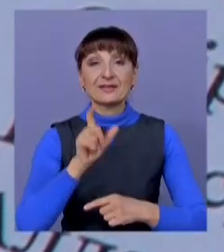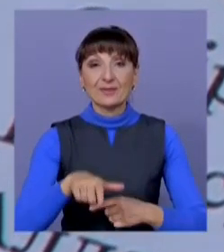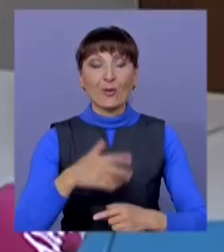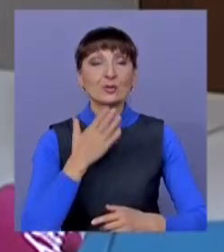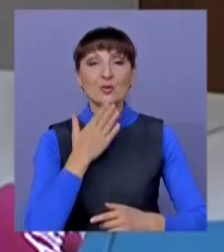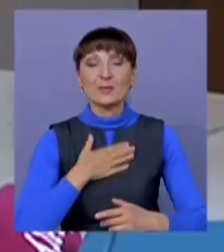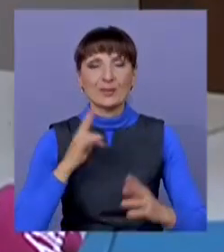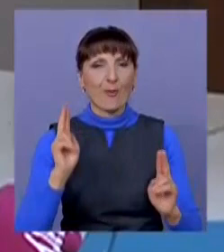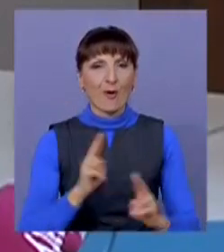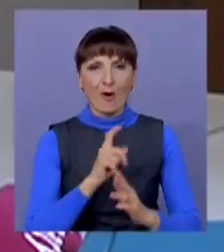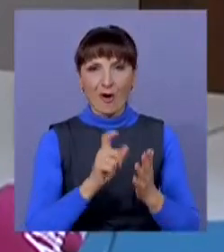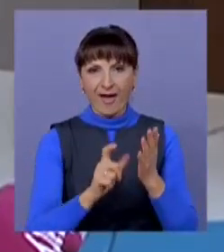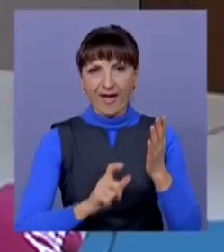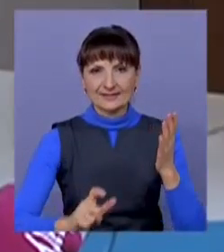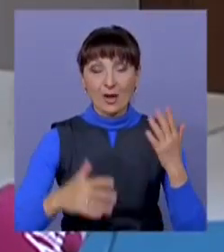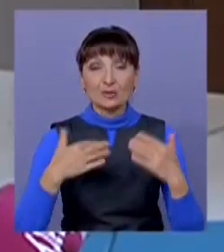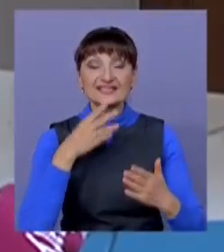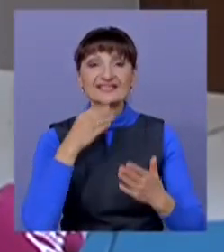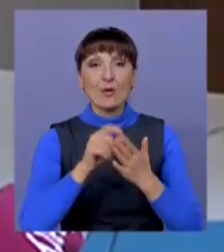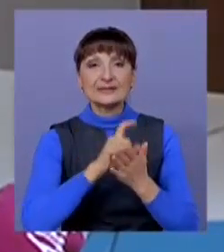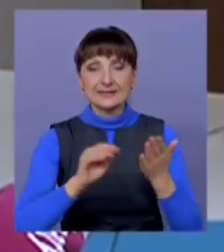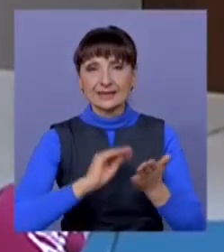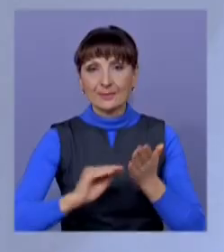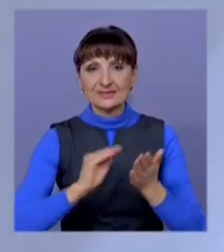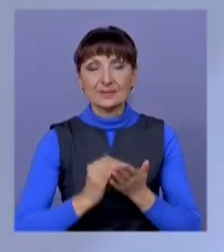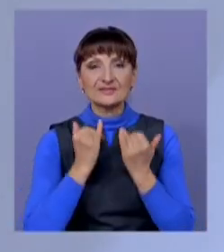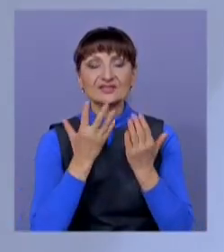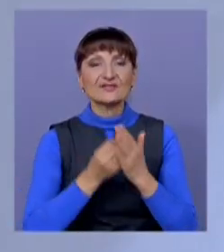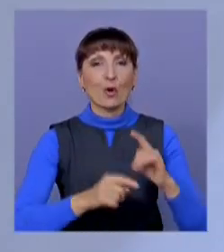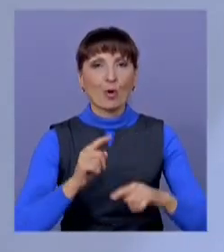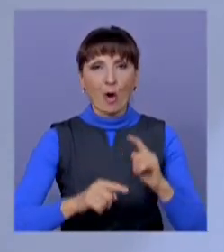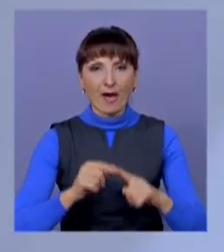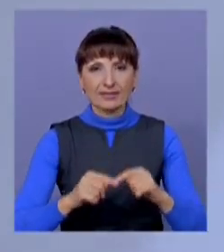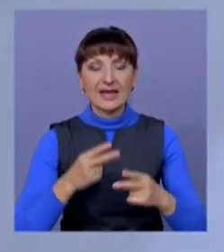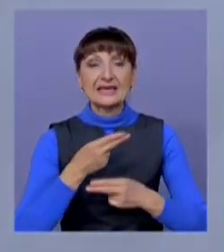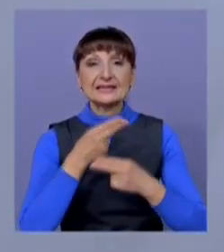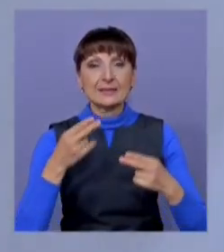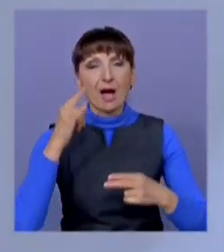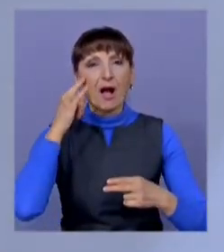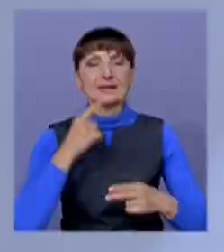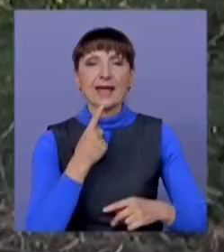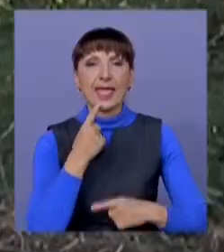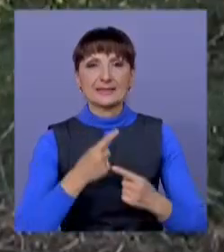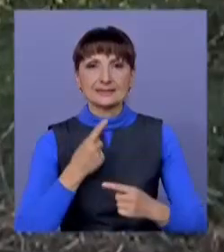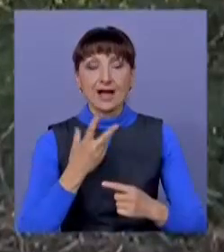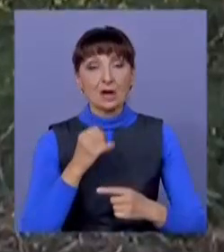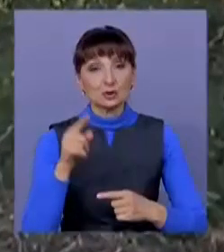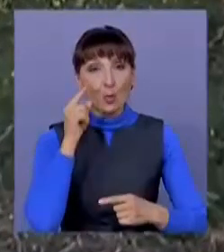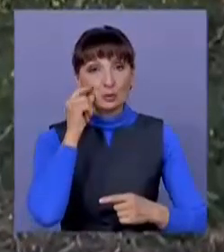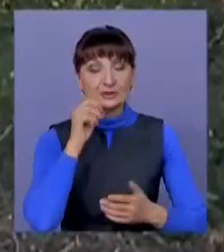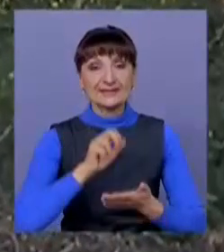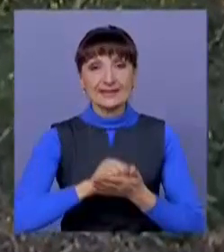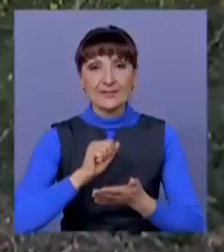обожает пойди он уже успел выпустить сборник стихотворении посвященный своим близким и актуальной теме казахскому языку а еще и сеять кирата